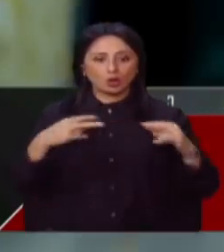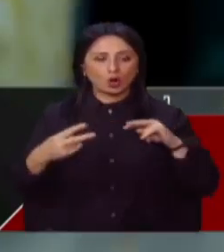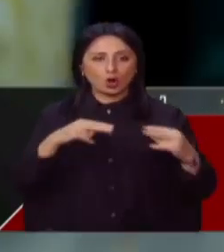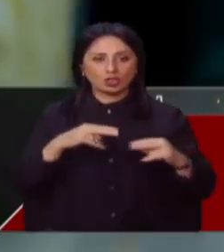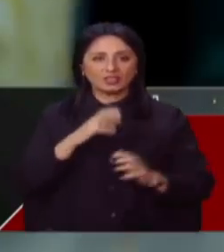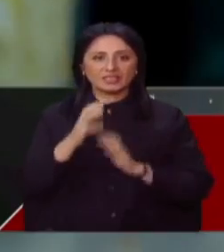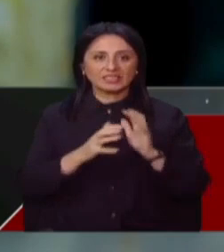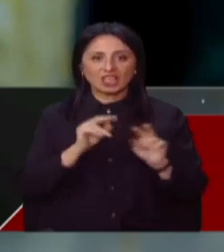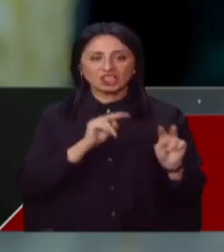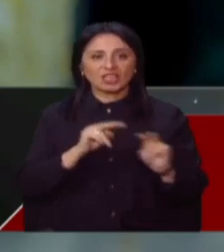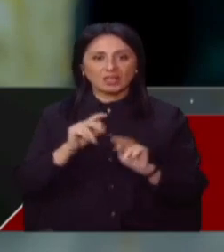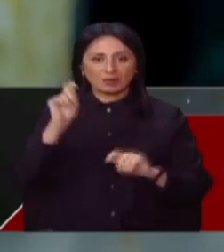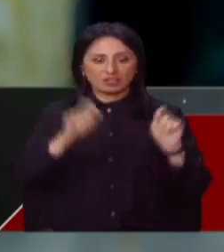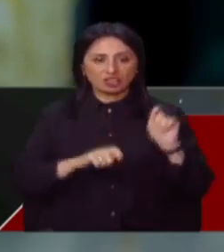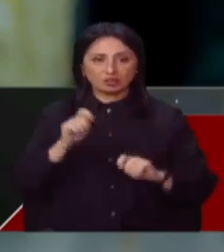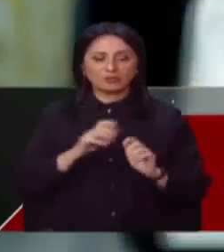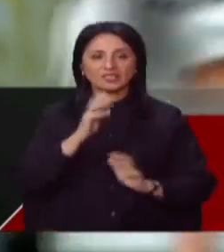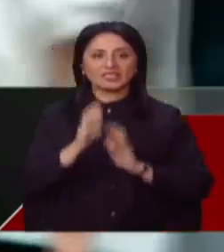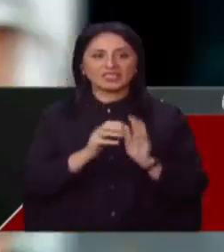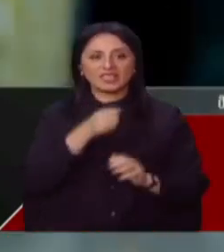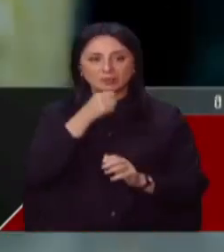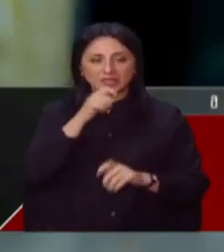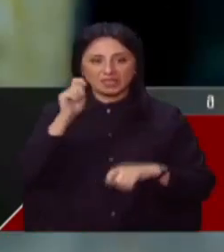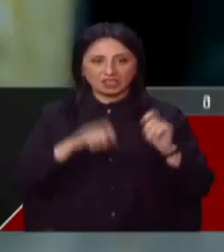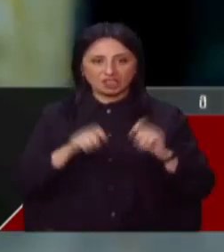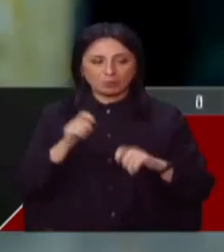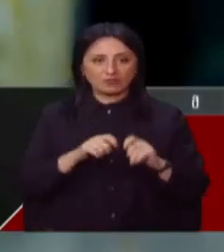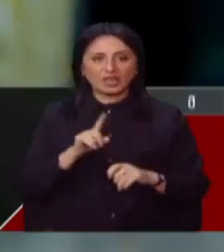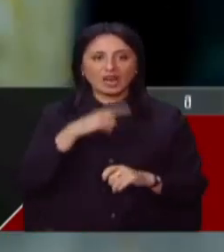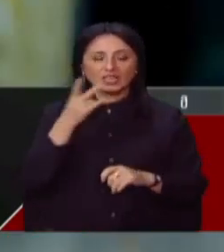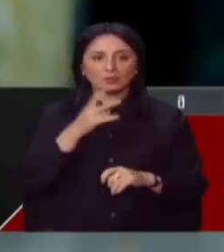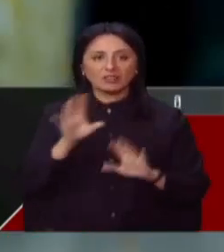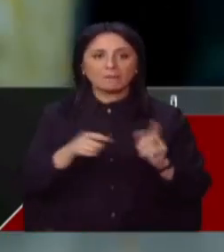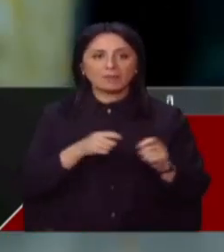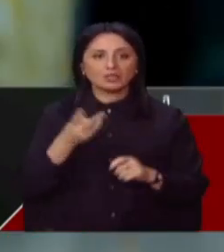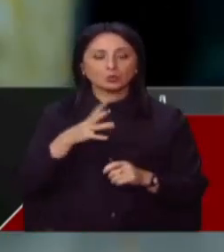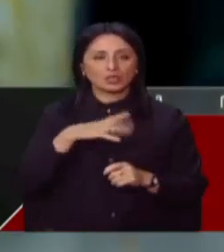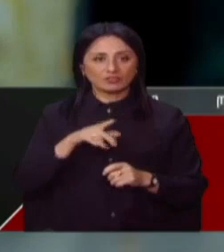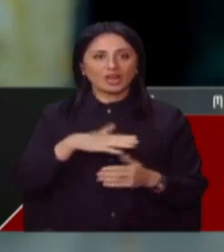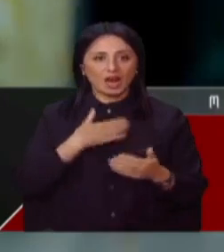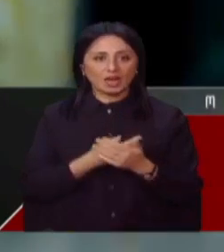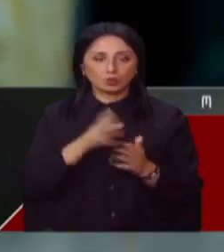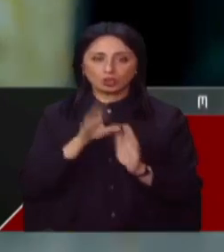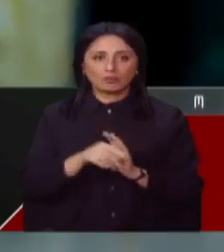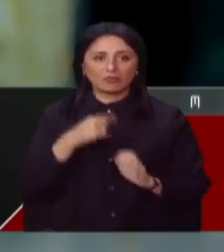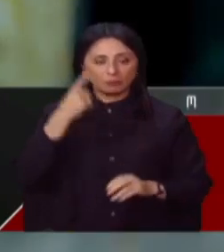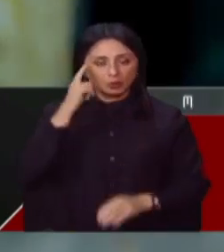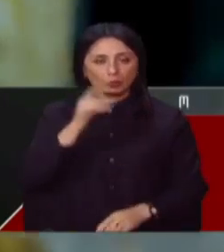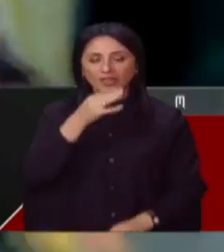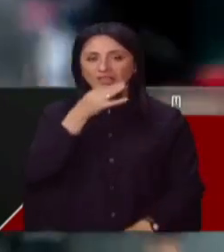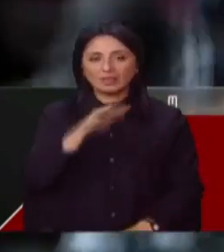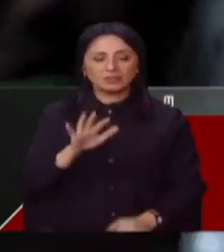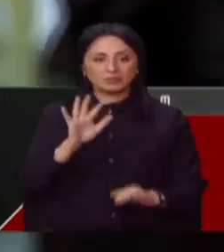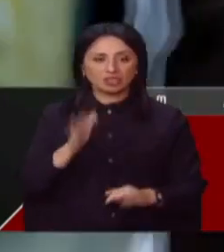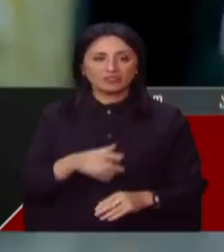კოორდინაცია, საერთაშორისო დამკვირვებლები ჩამოდიან, საერთაშორისო მედია ჩამოდის და რა თქმა უნდა, პრეზიდენტიც უნდა იყოს აქტიურად ჩართული. მე ვფიქრობ, რომ